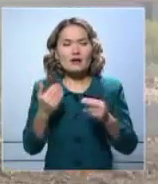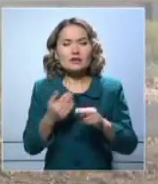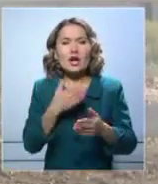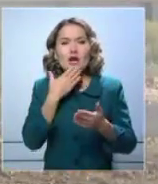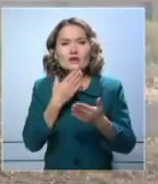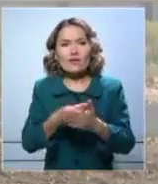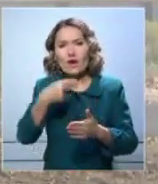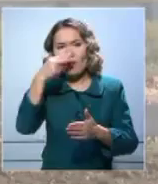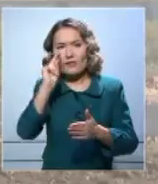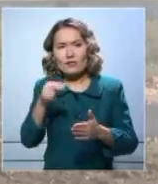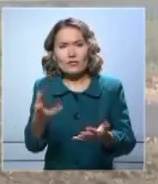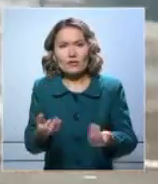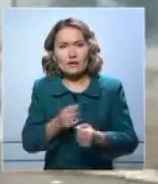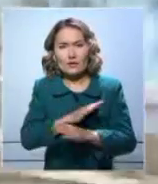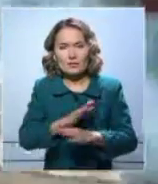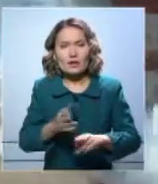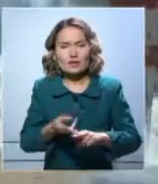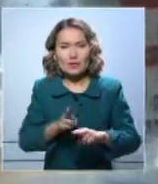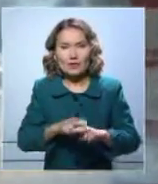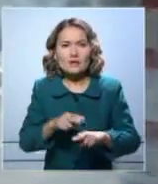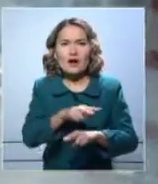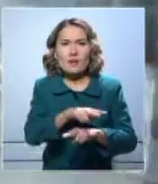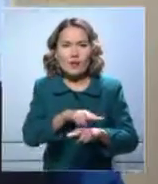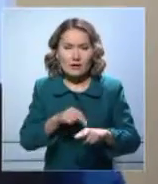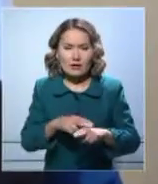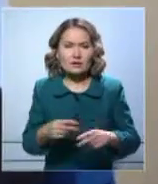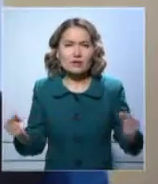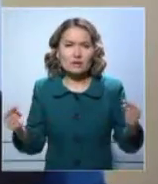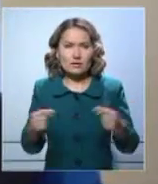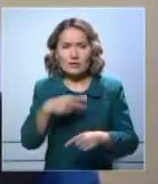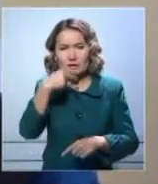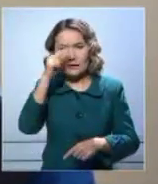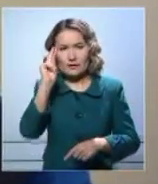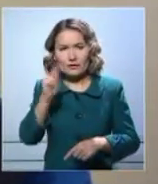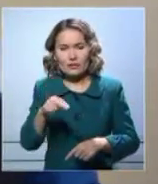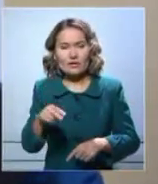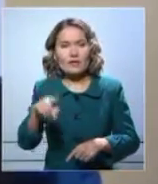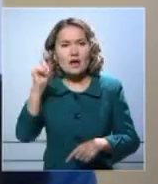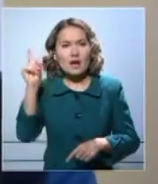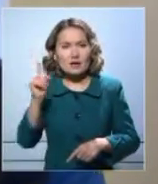бақтырмайды. Тағылған айыптардың бірінде мойындағысы жоқ.